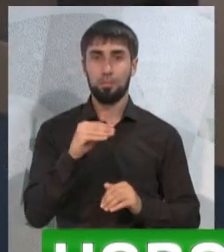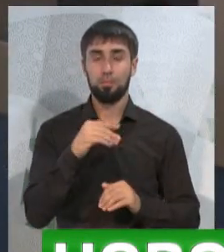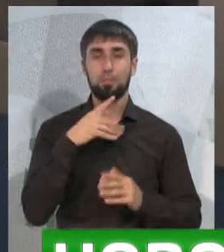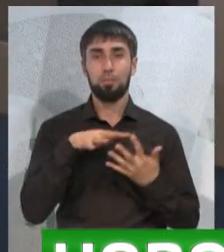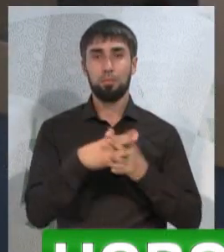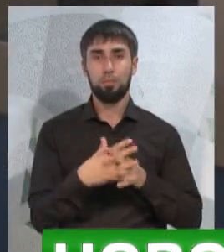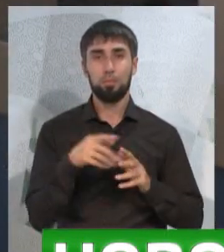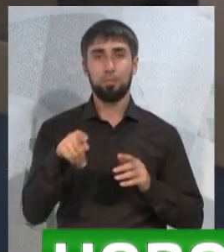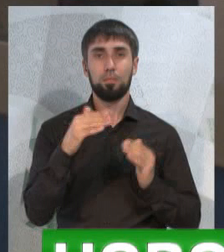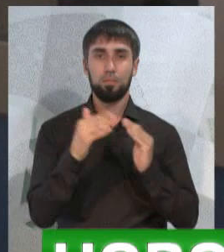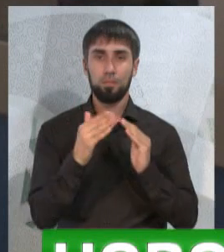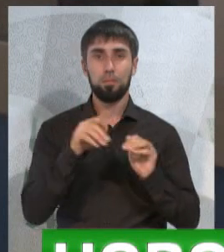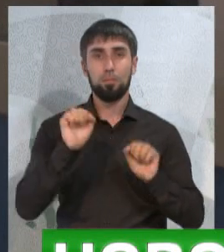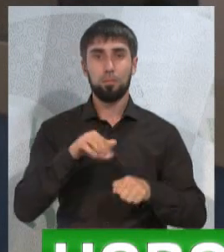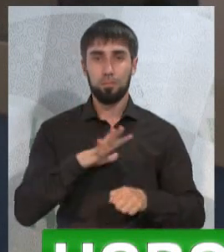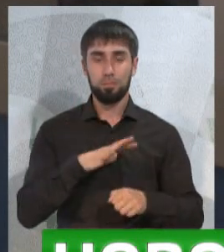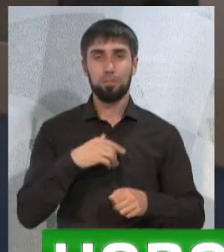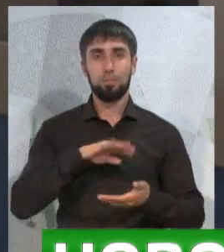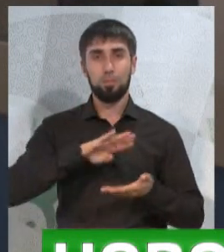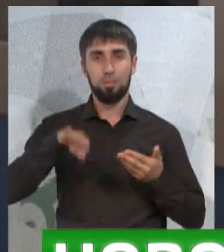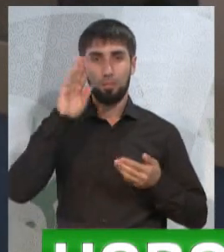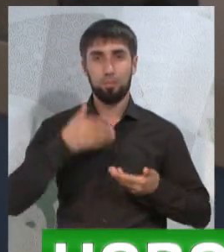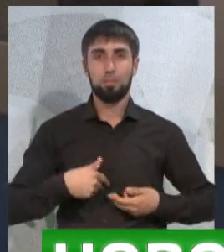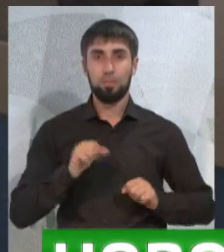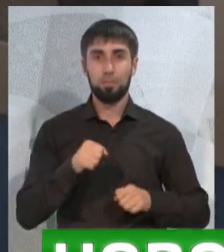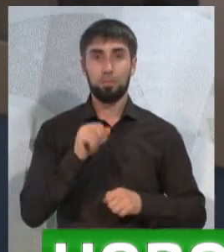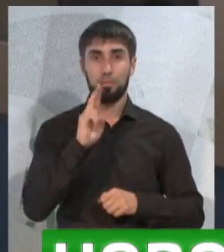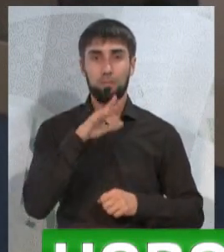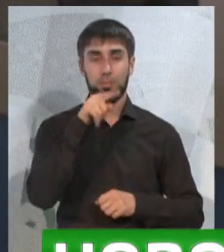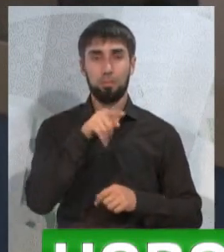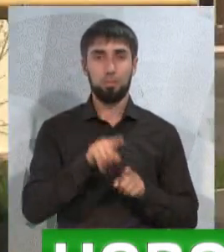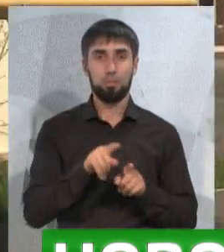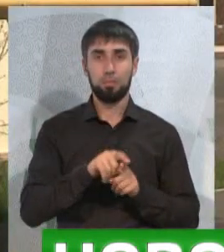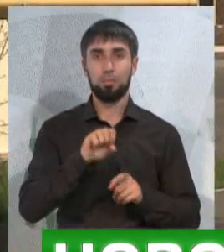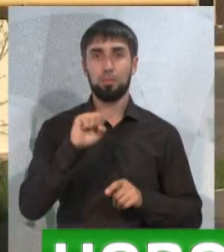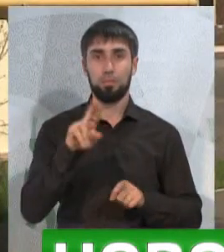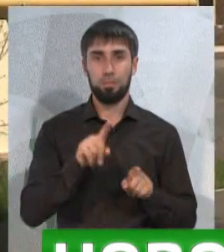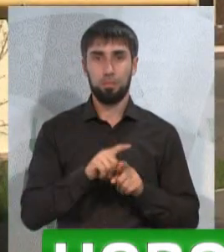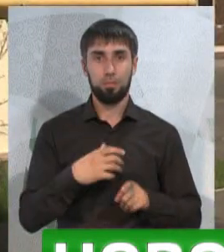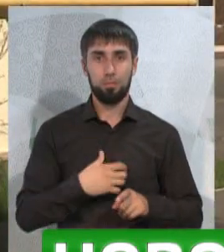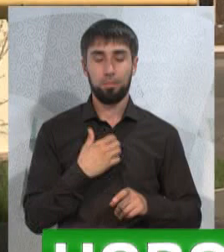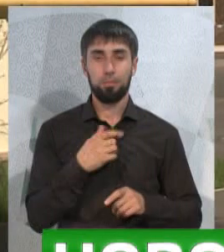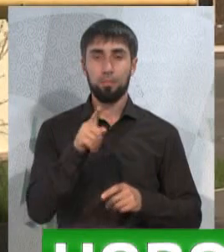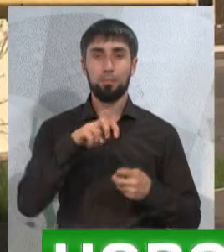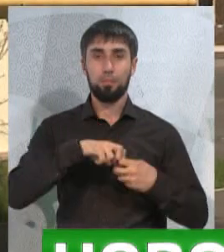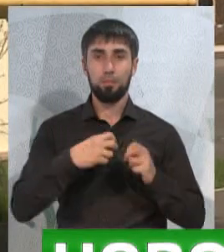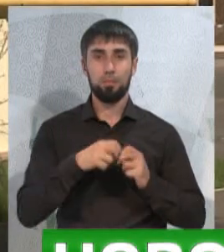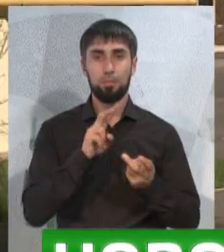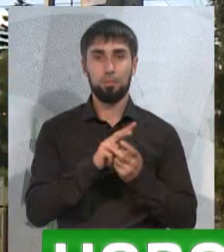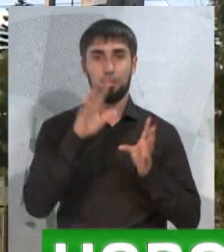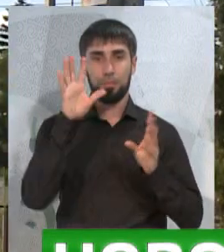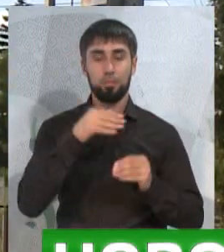можно как-то прожить без этой воды. Но в квартире это ужас, это ад, можно сказать, ад на земле. С такими проблемами сталкиваются почти во